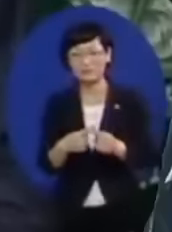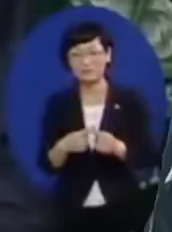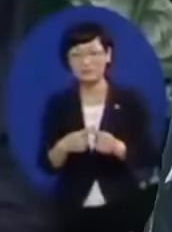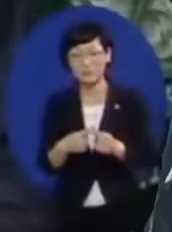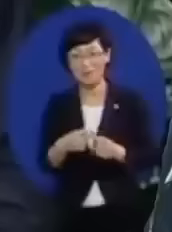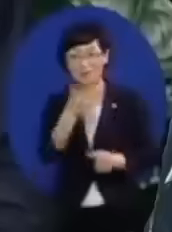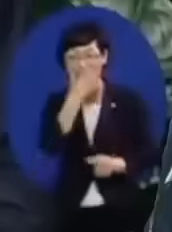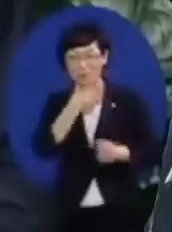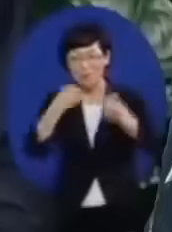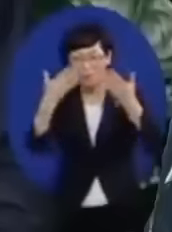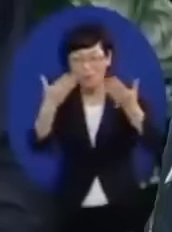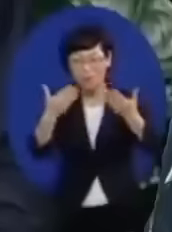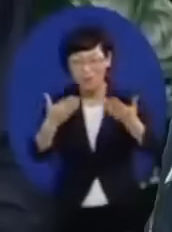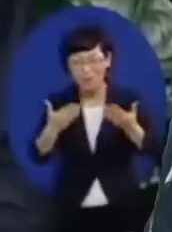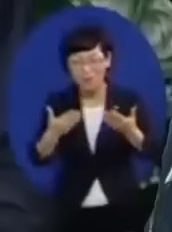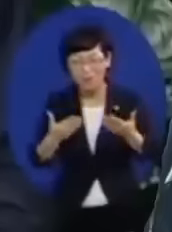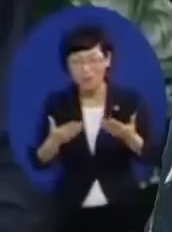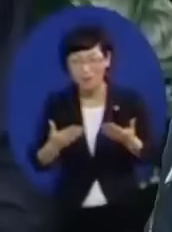복을 받고